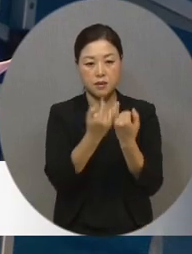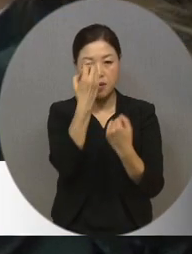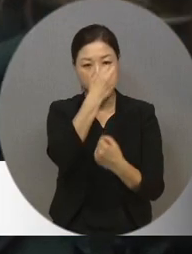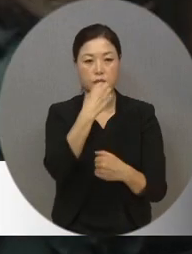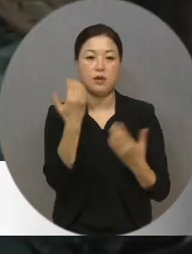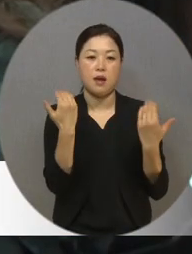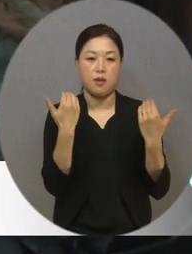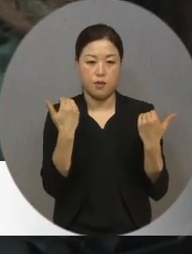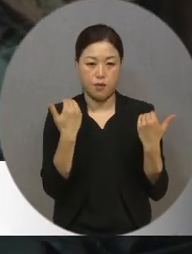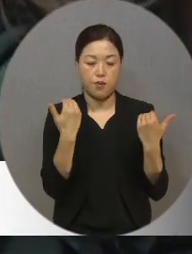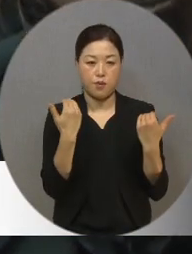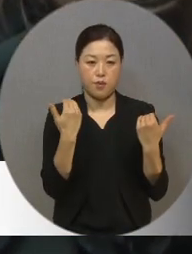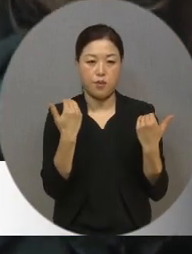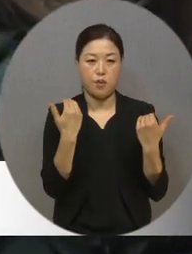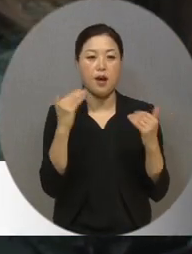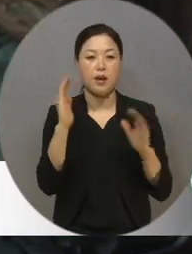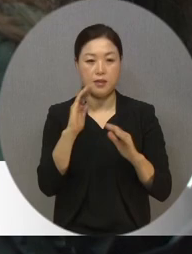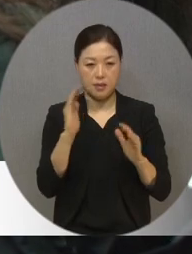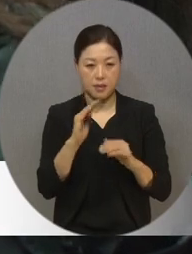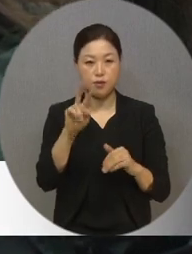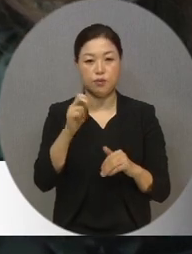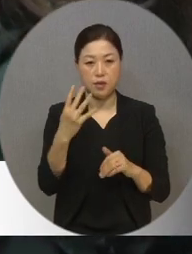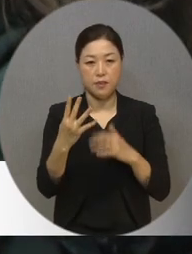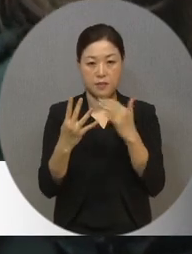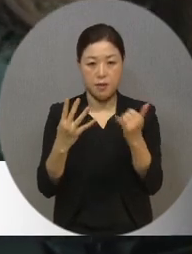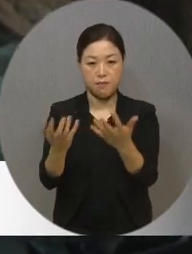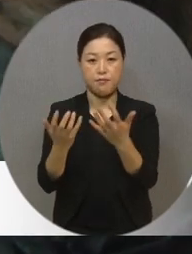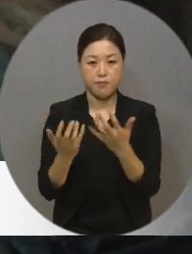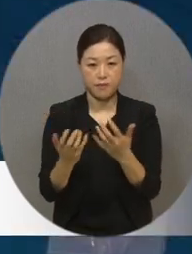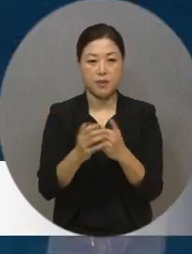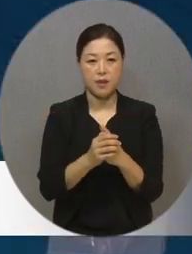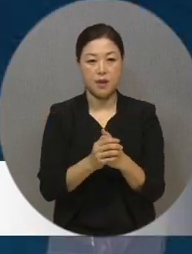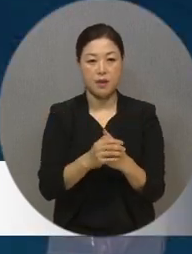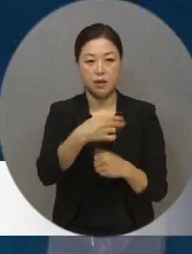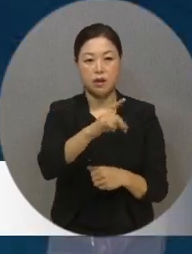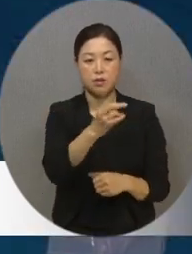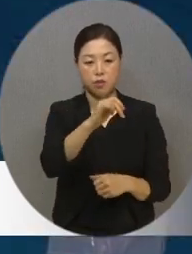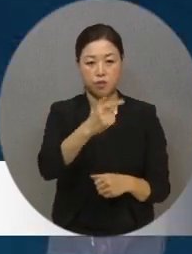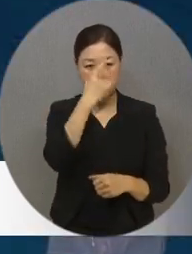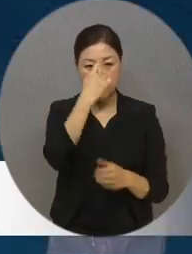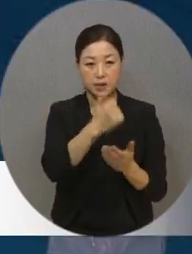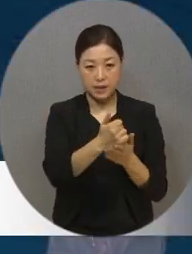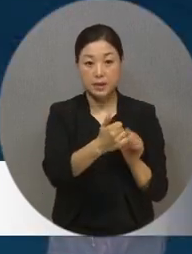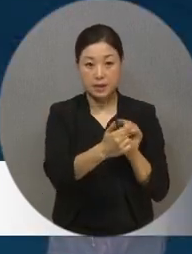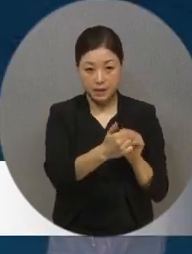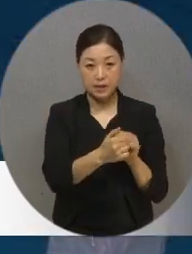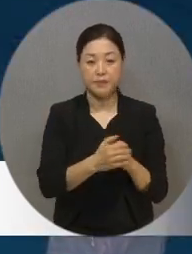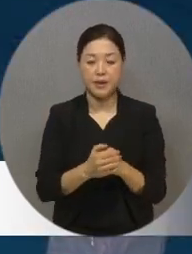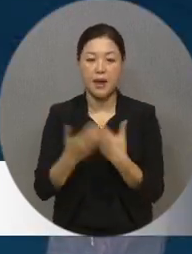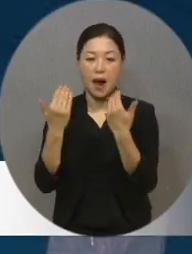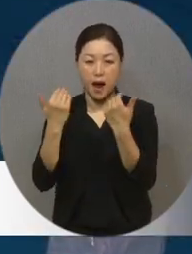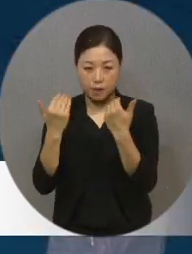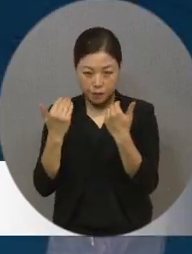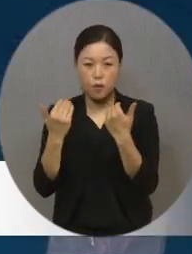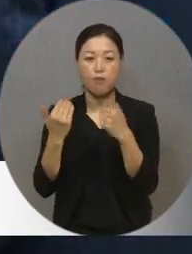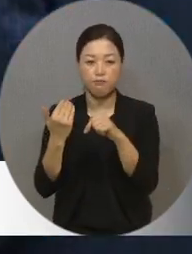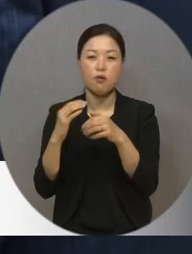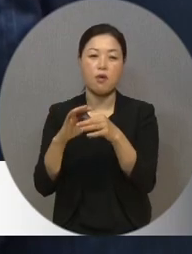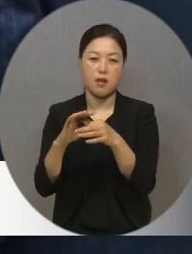학생 24명을 대상으로 부산 선광사 성문스님으로부터 장학기금이